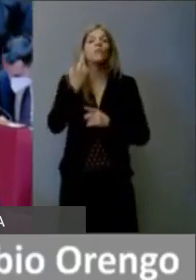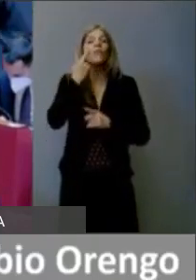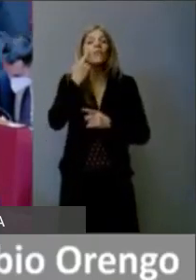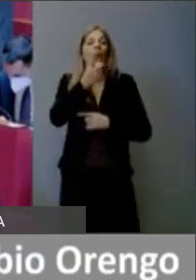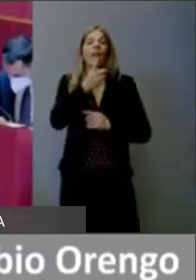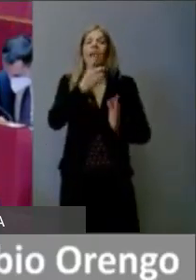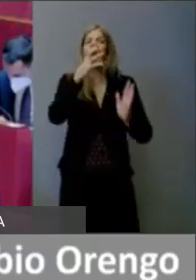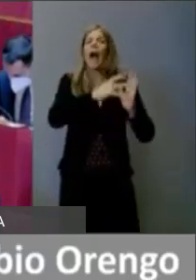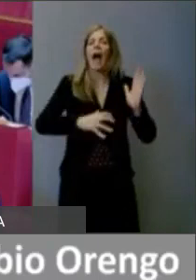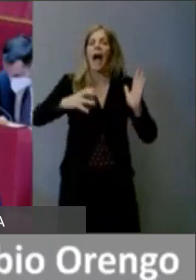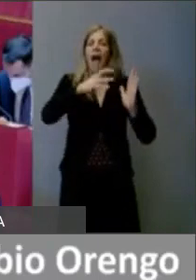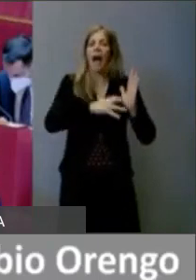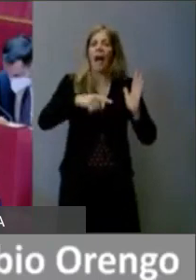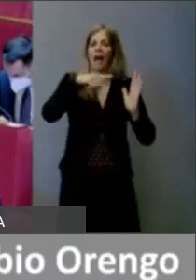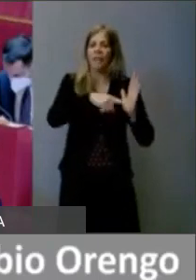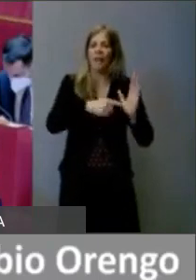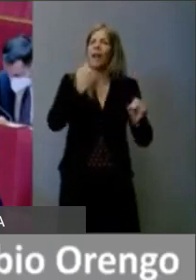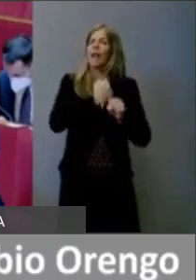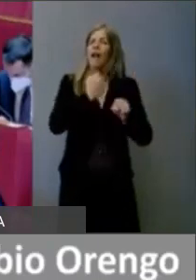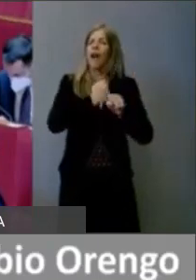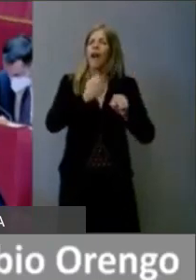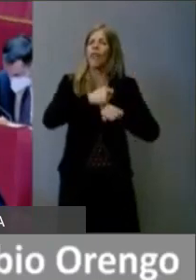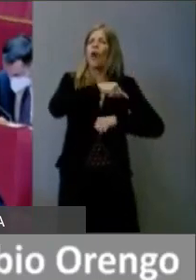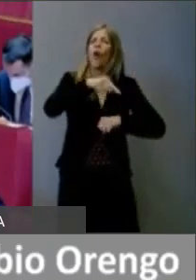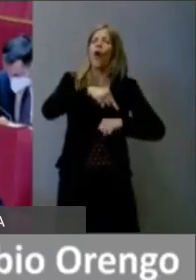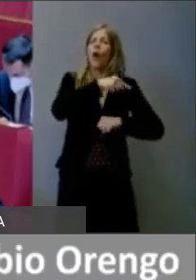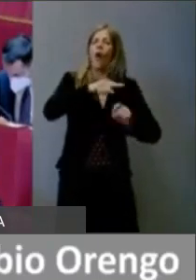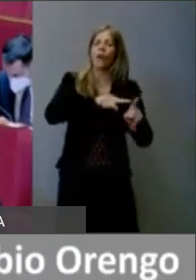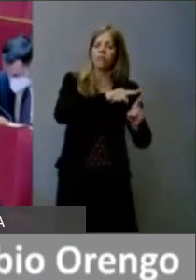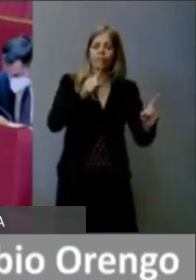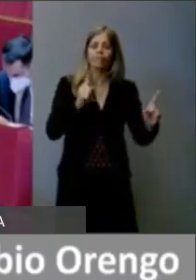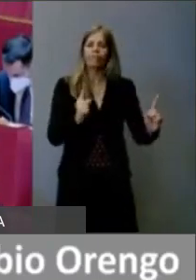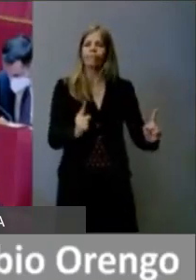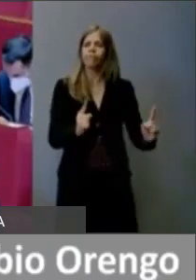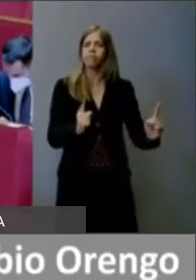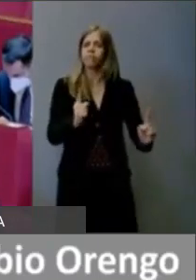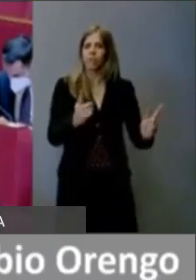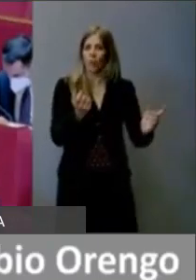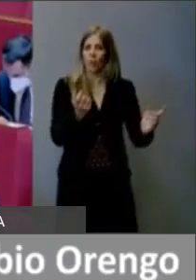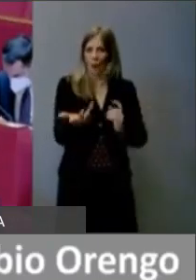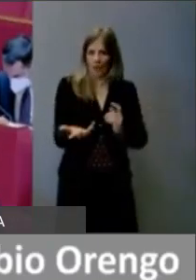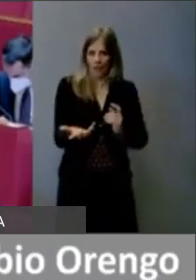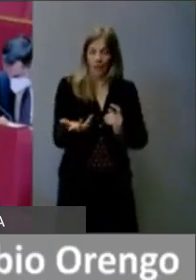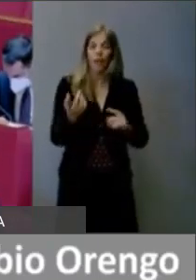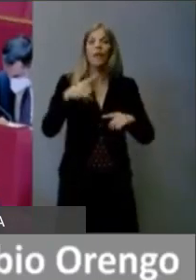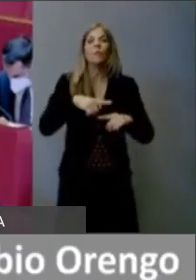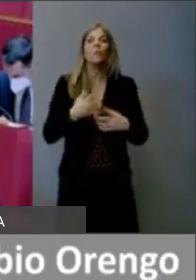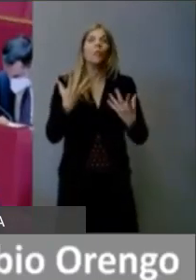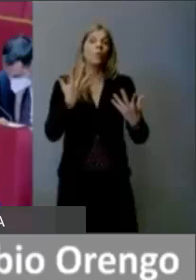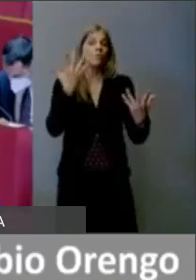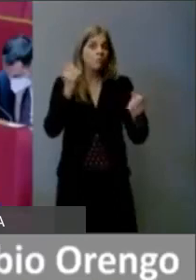questa cava, si può lavorare e altrettanto, insieme al municipio